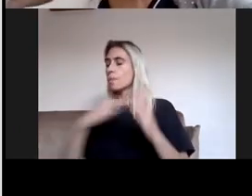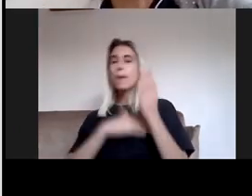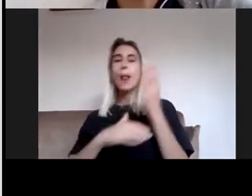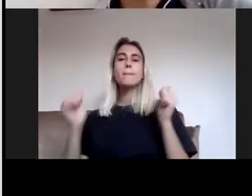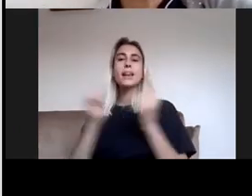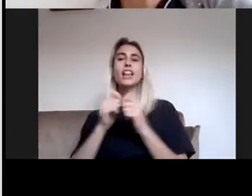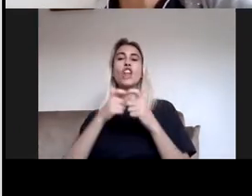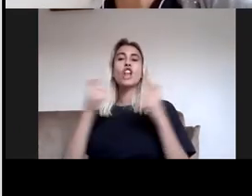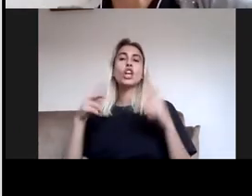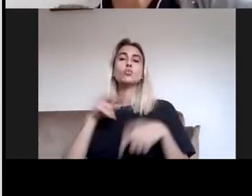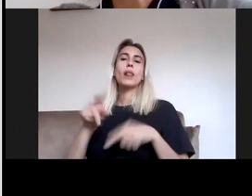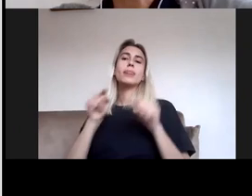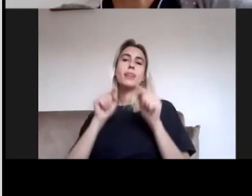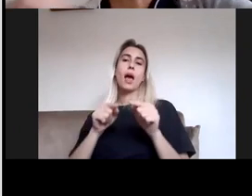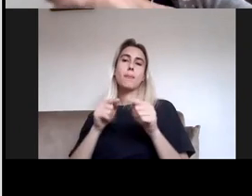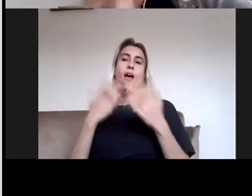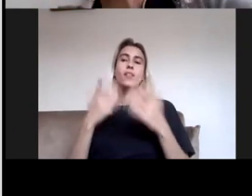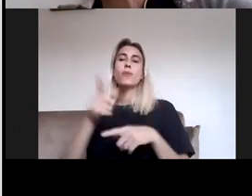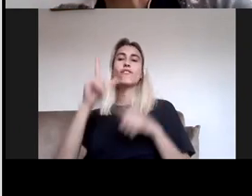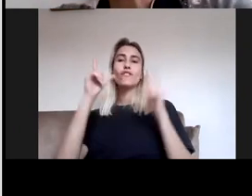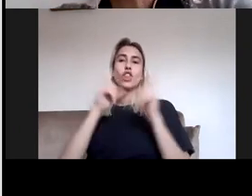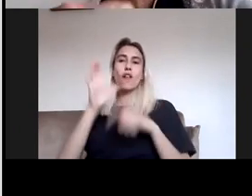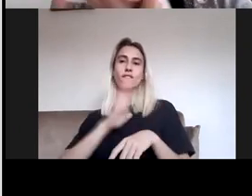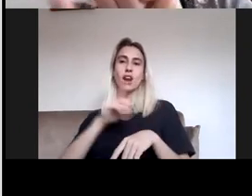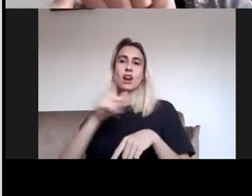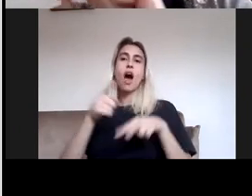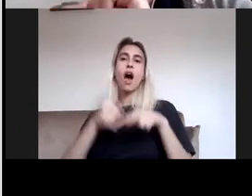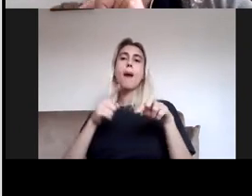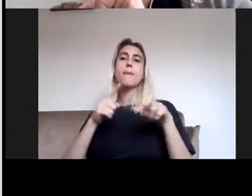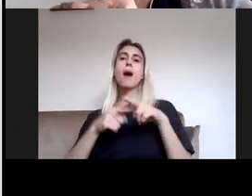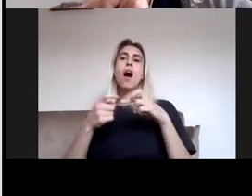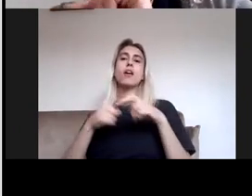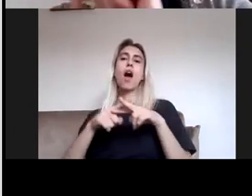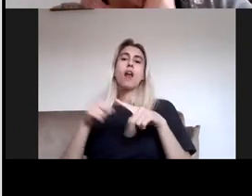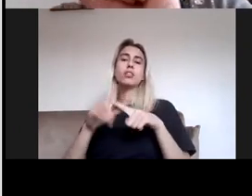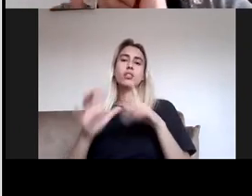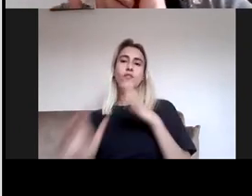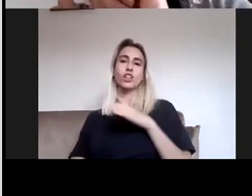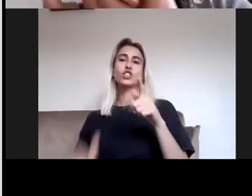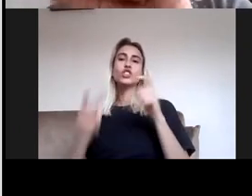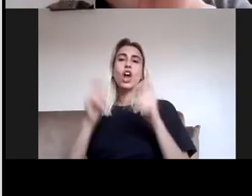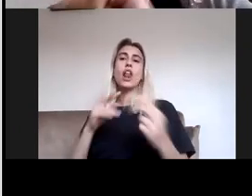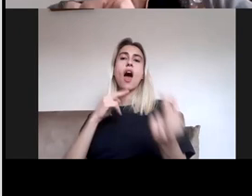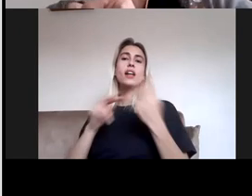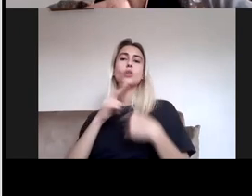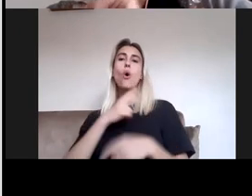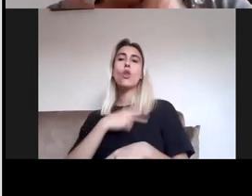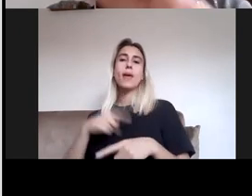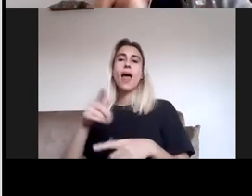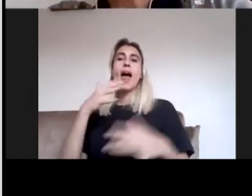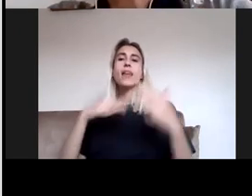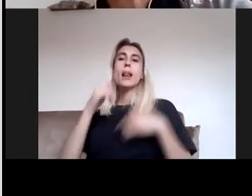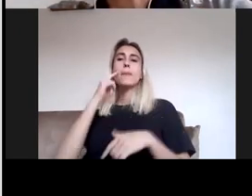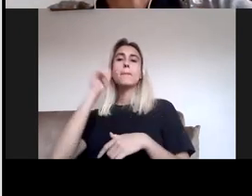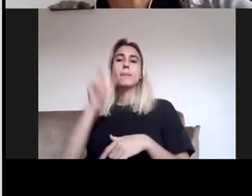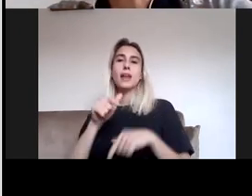edeceğiz. Burada evet bir fotoğraf var, burada bir aparat var. Bu aparat şehirler arası bir otobüste engelli bir bireyin